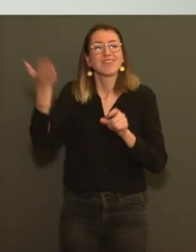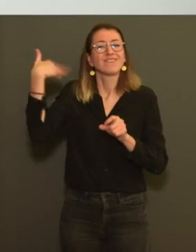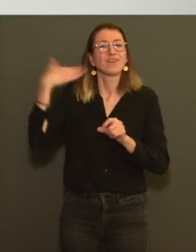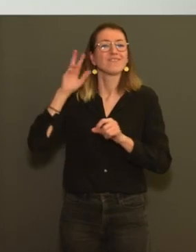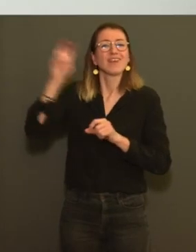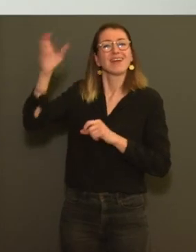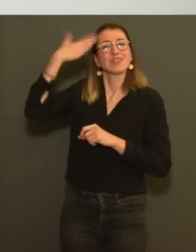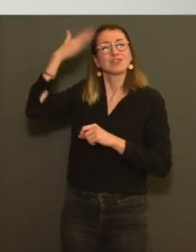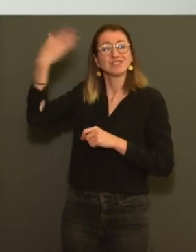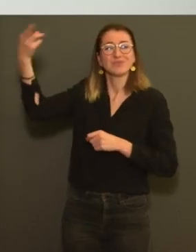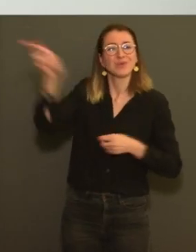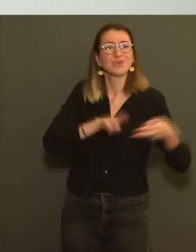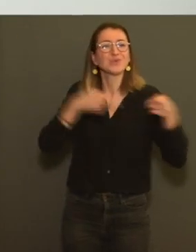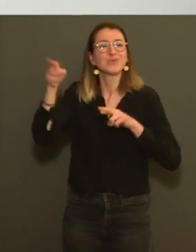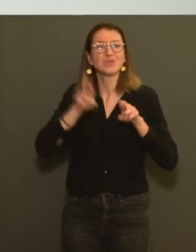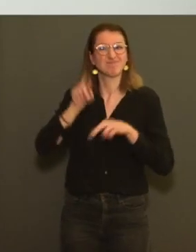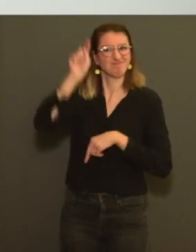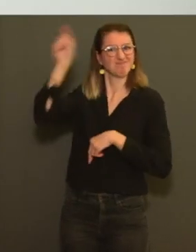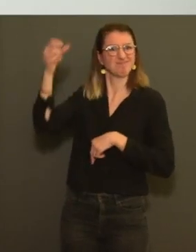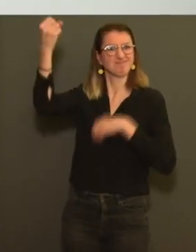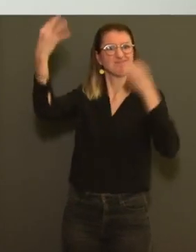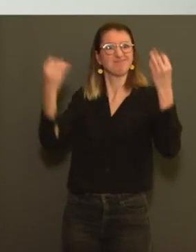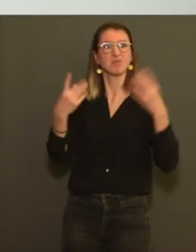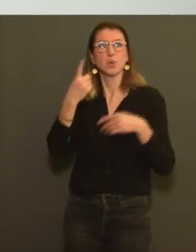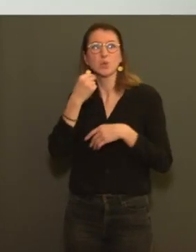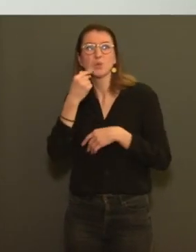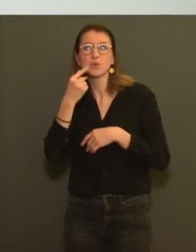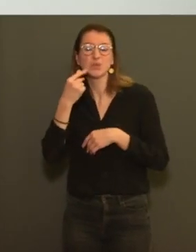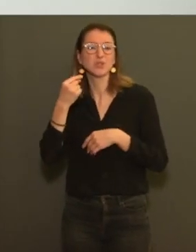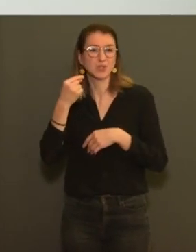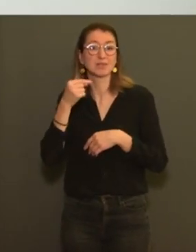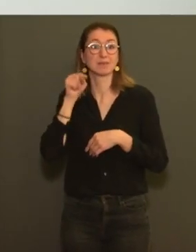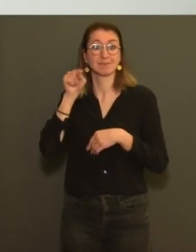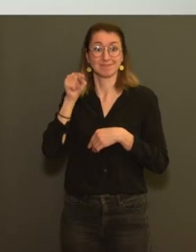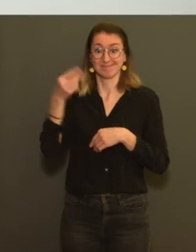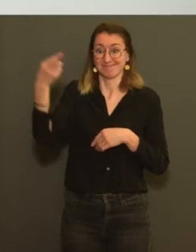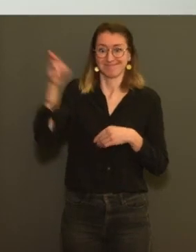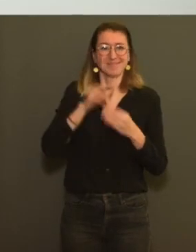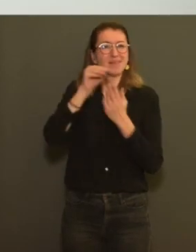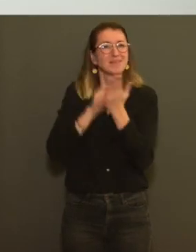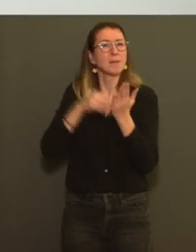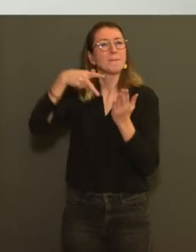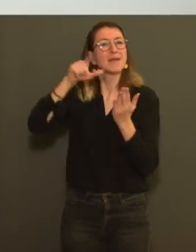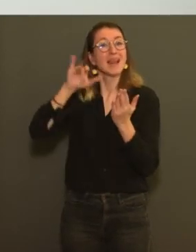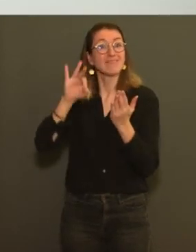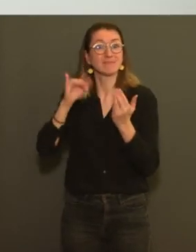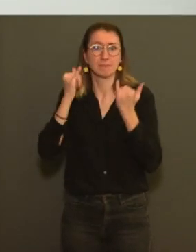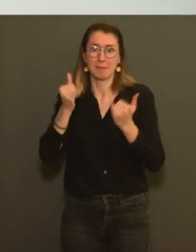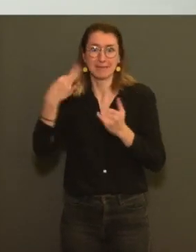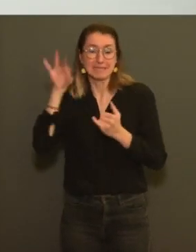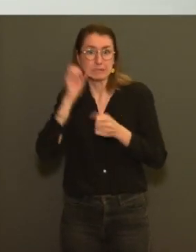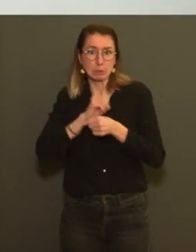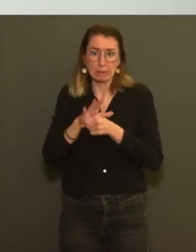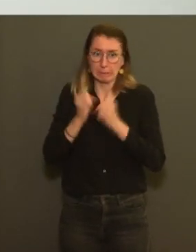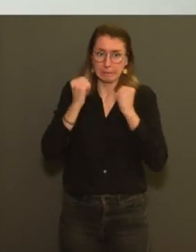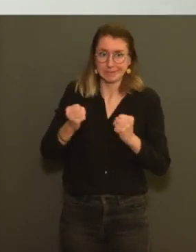ayant rempli leur formulaire PLF, sont taxées comme étant à contact à haut risque. Pour elles aussi, il n'y aura plus de